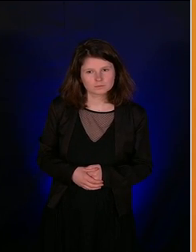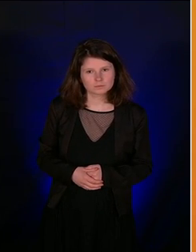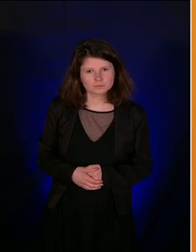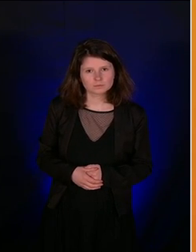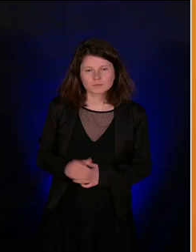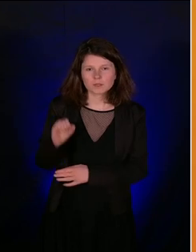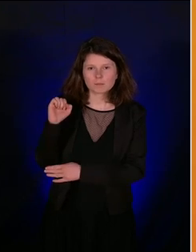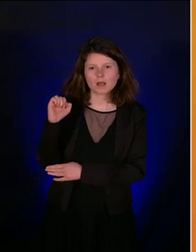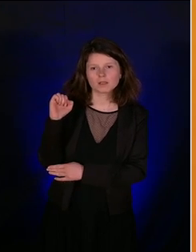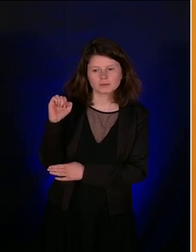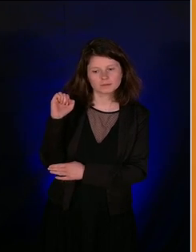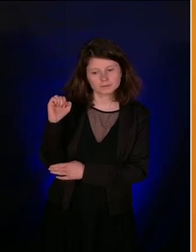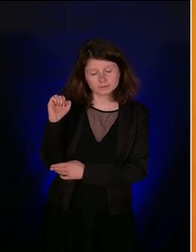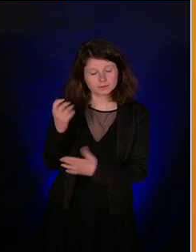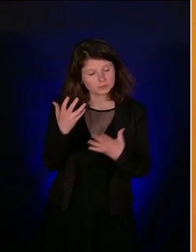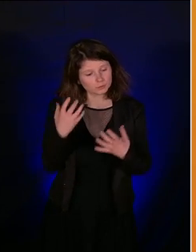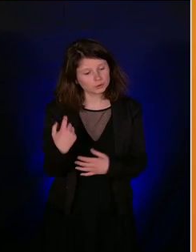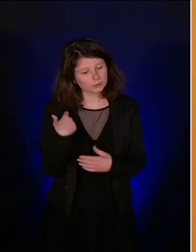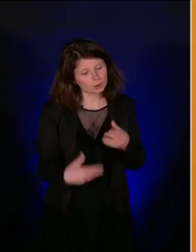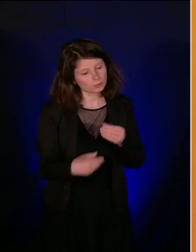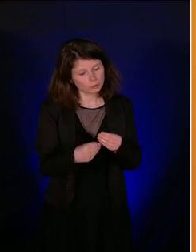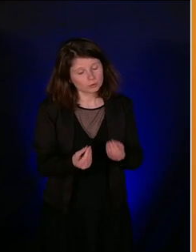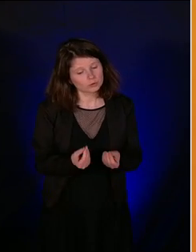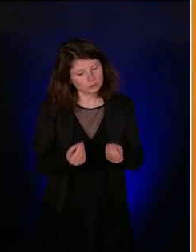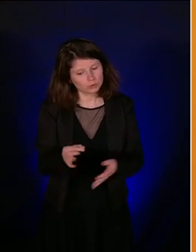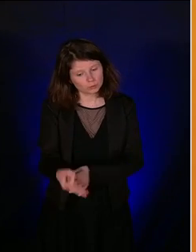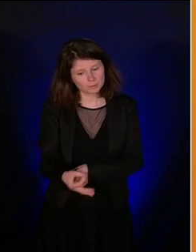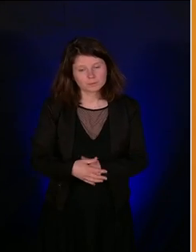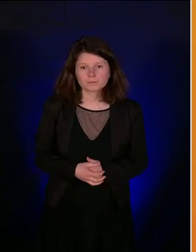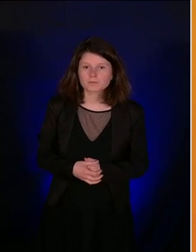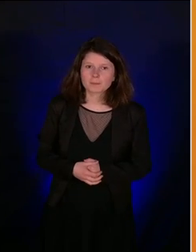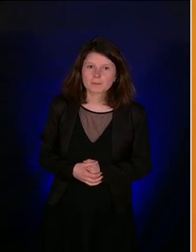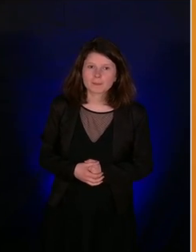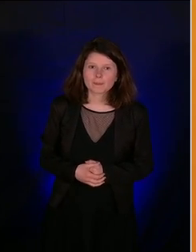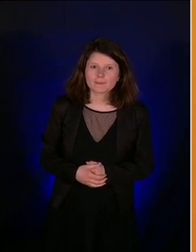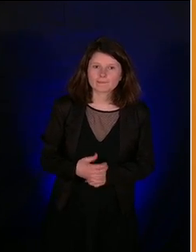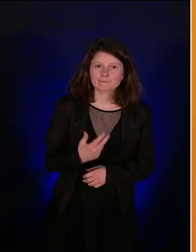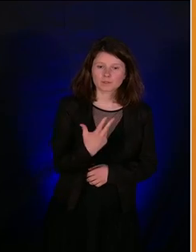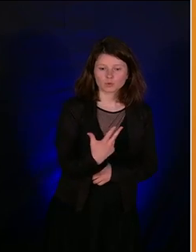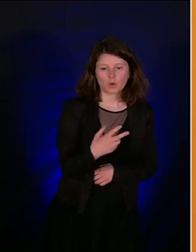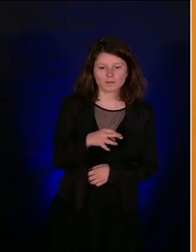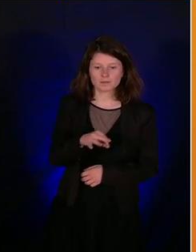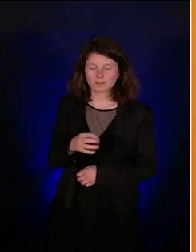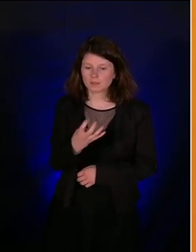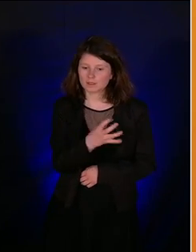camarade vous voulez un numéro d'amendement je vais vous en donner le 3T